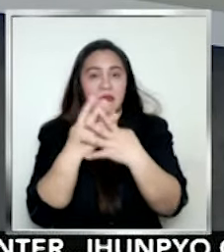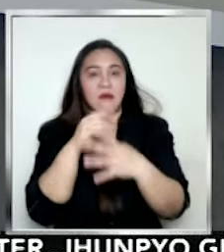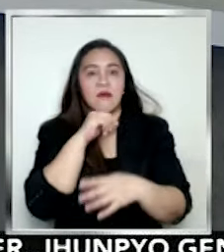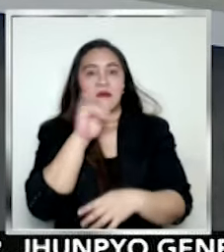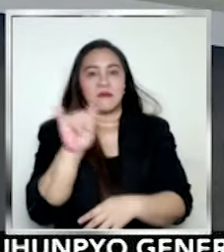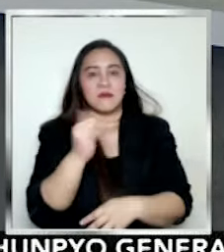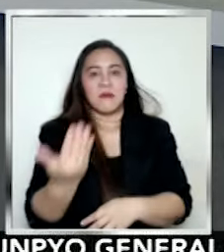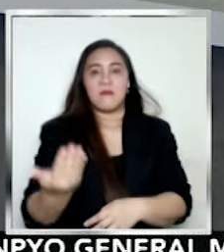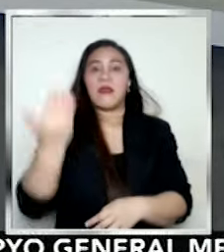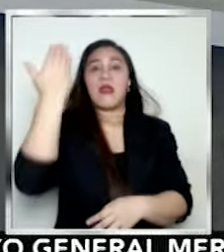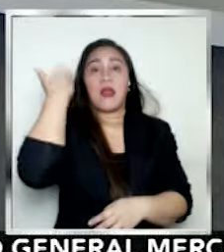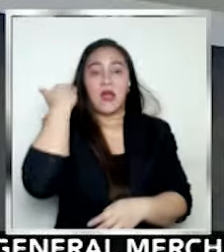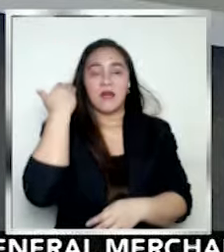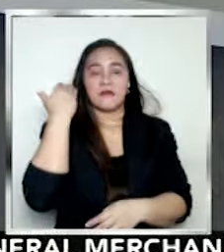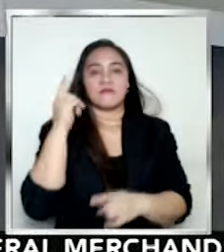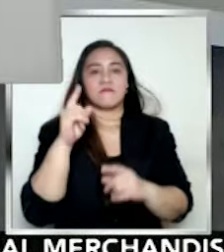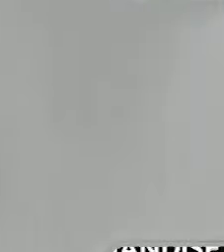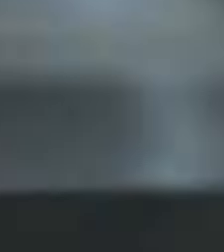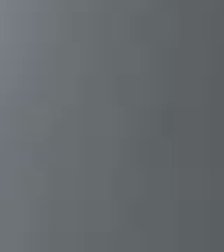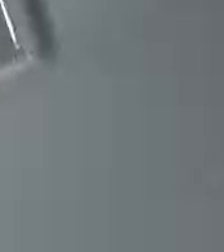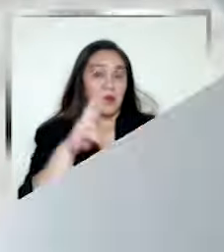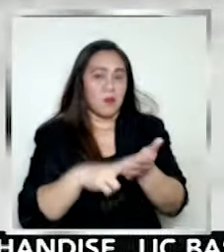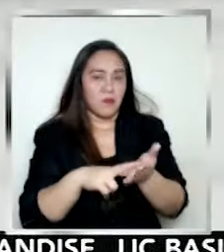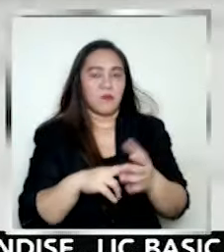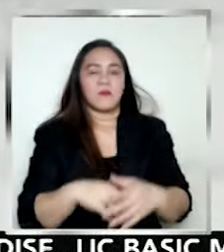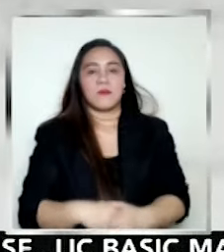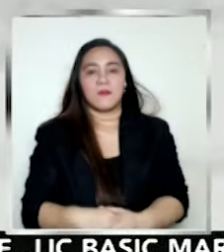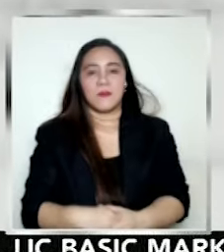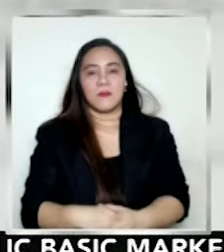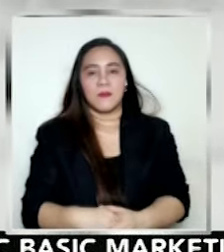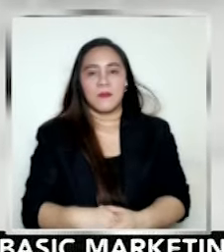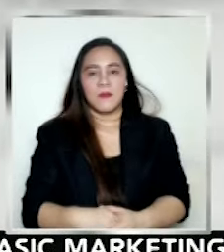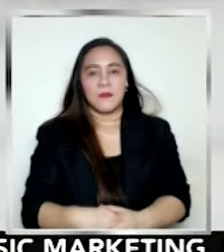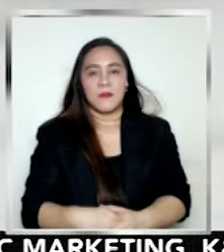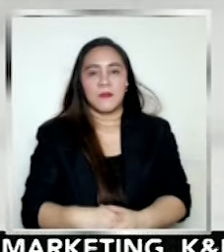Bucor. Nakatutok si Salima Refran.